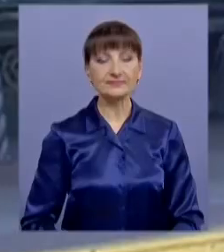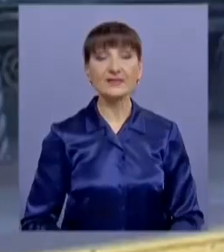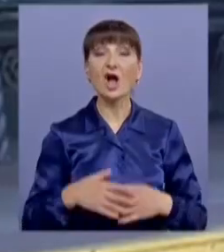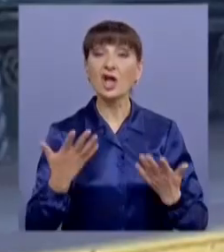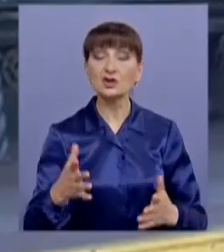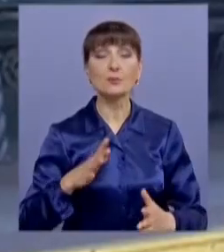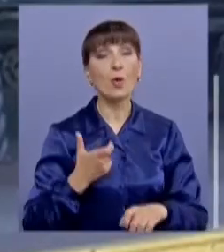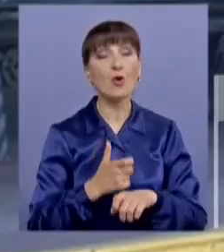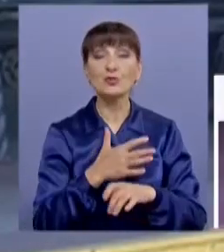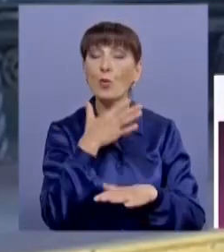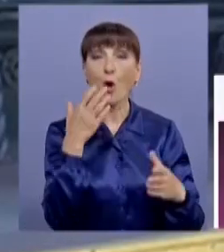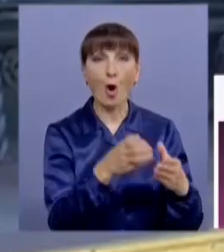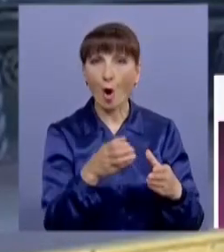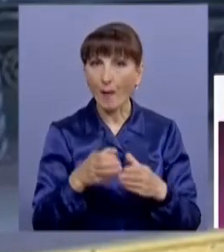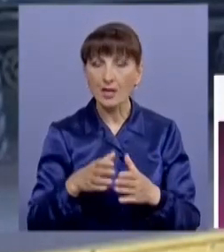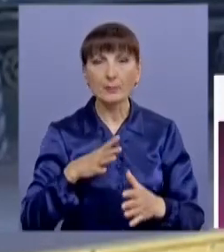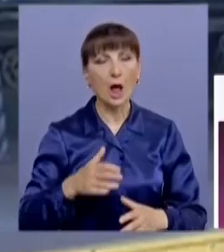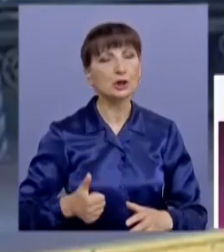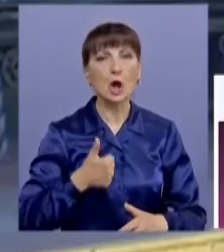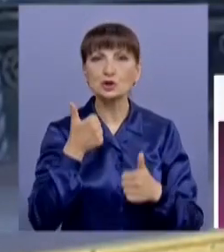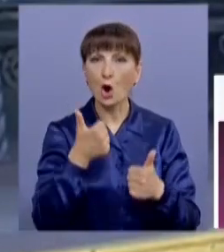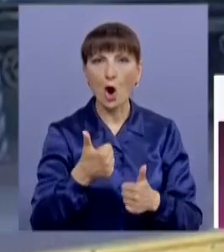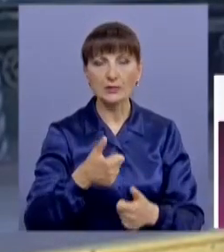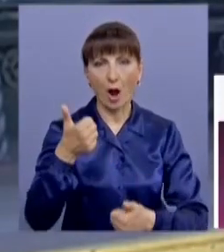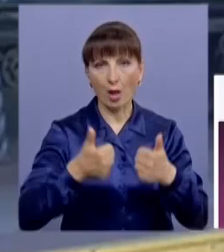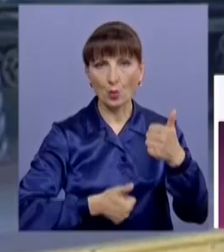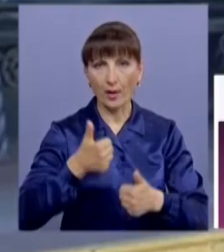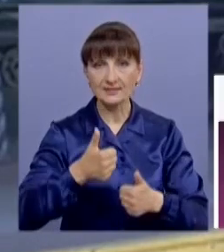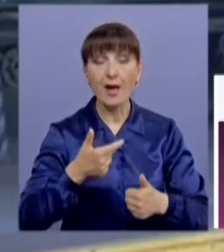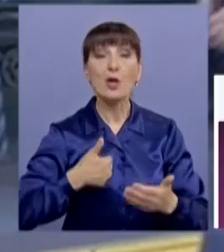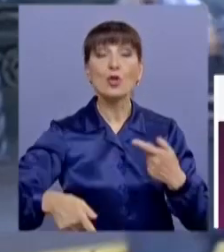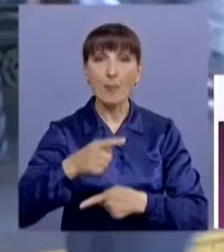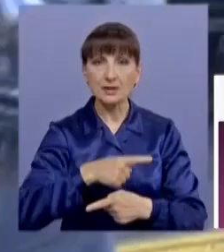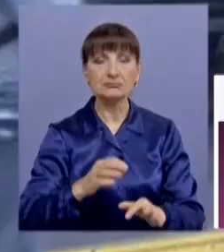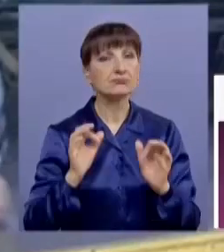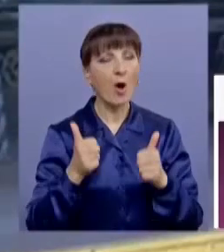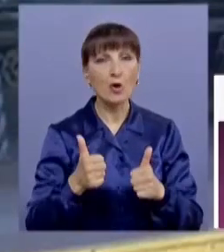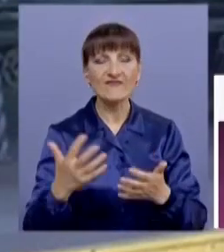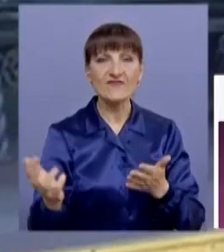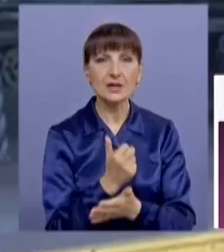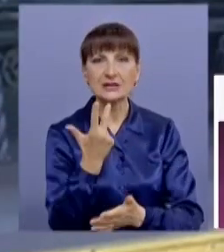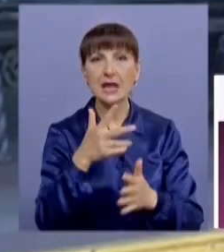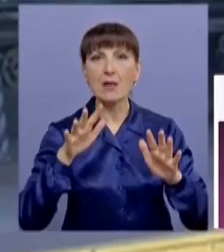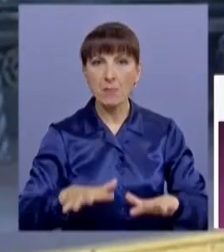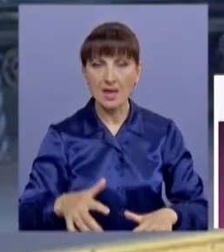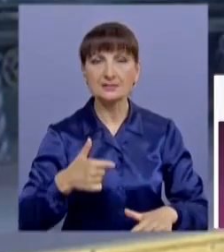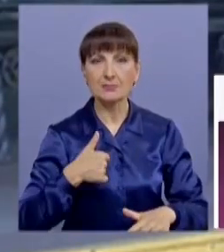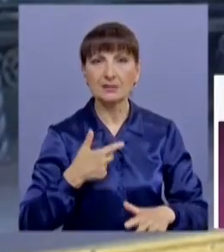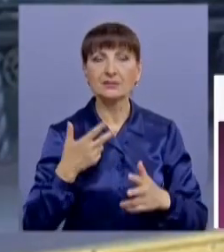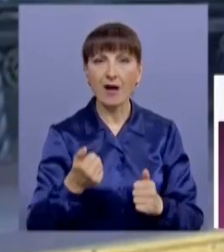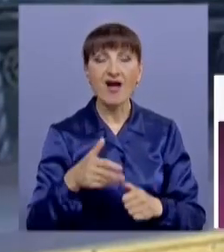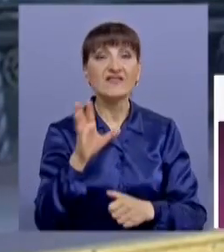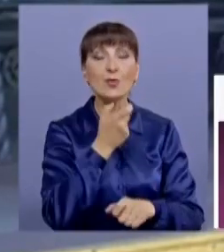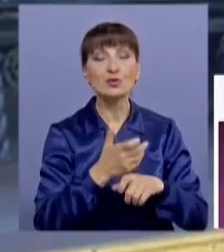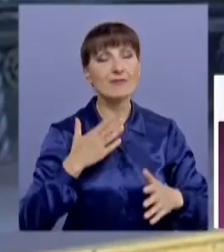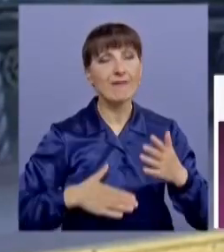Конечно, было очень много команд и была достойная конкуренция. Но мы достойно выиграли 3-е место. Мы все очень